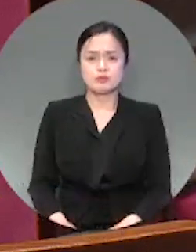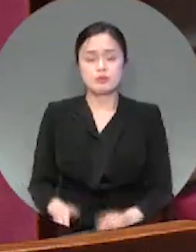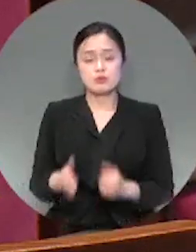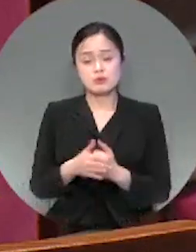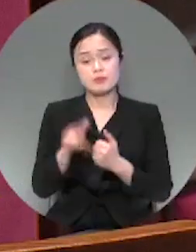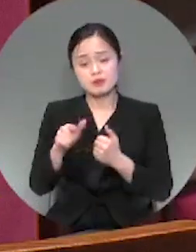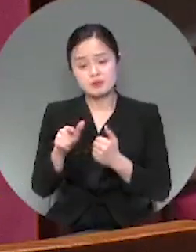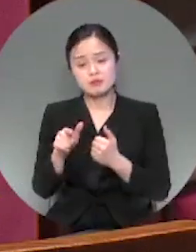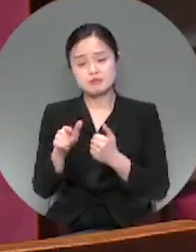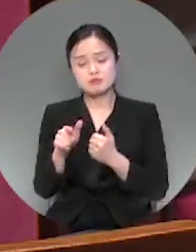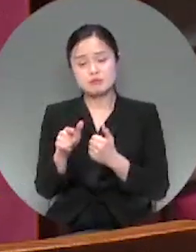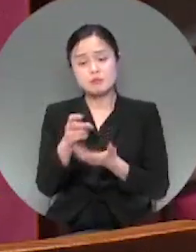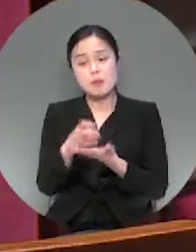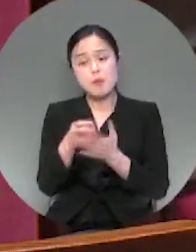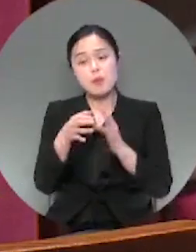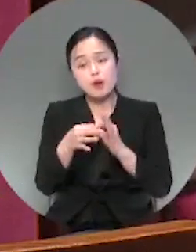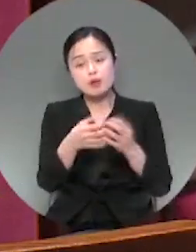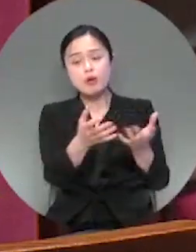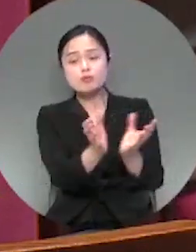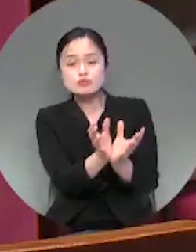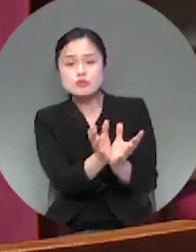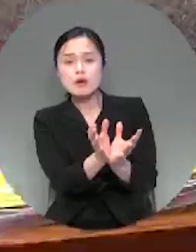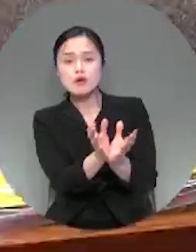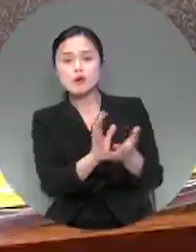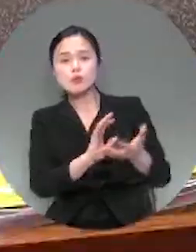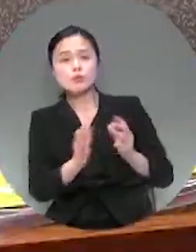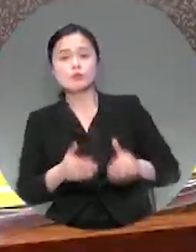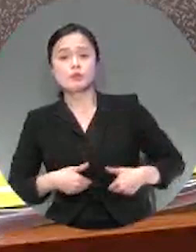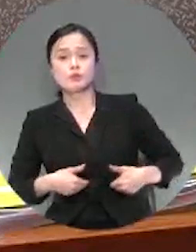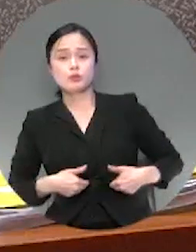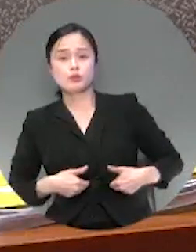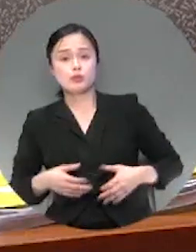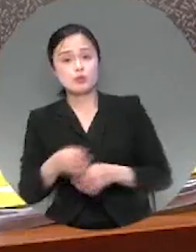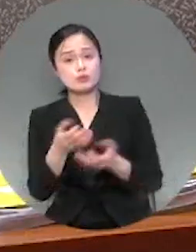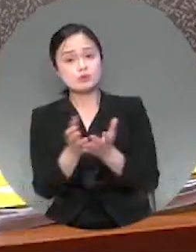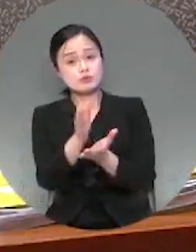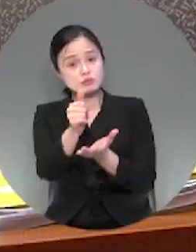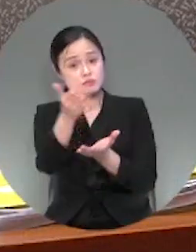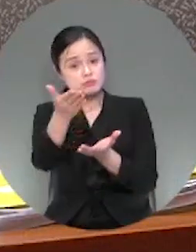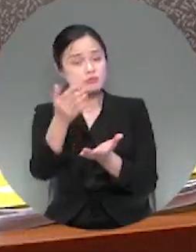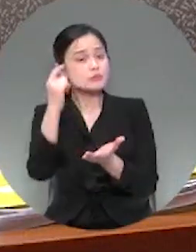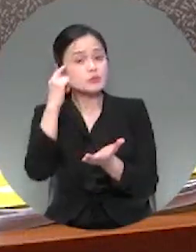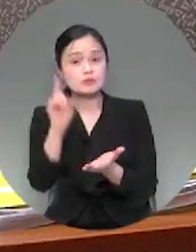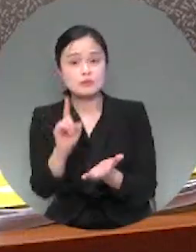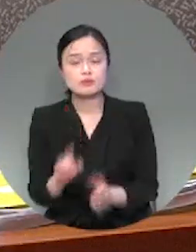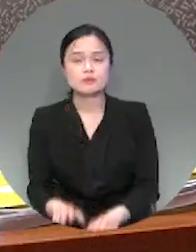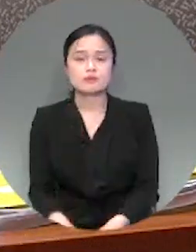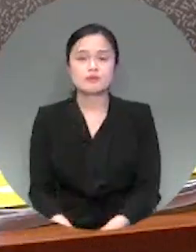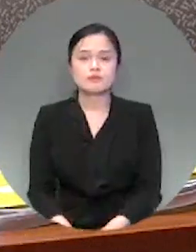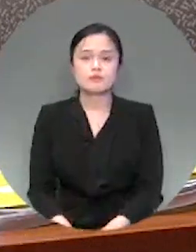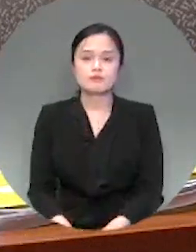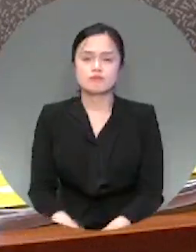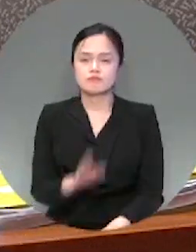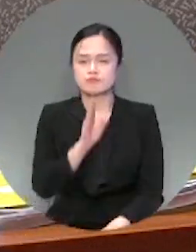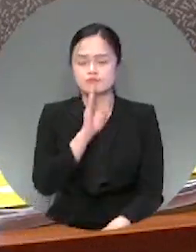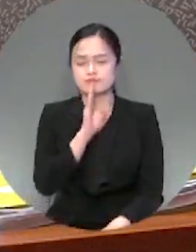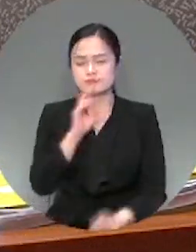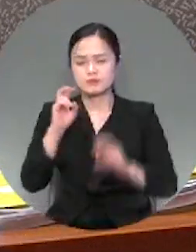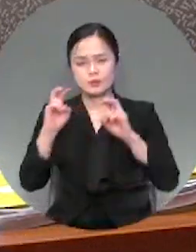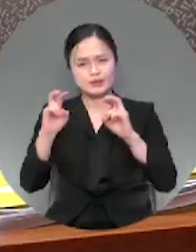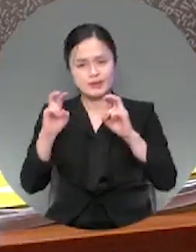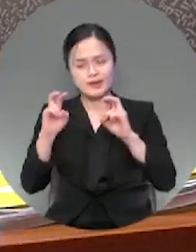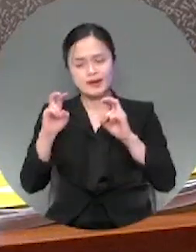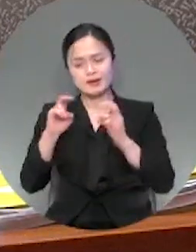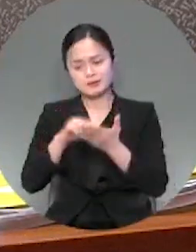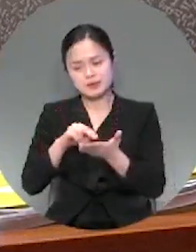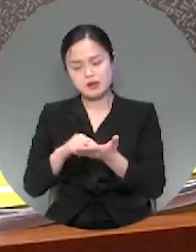있다고 보여집니다. 총리님 어떻게 생각하십니까? 예, 의원님 뭐 주적하신 대로 이 구인난에 따른